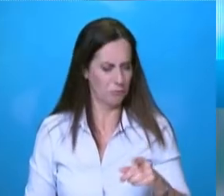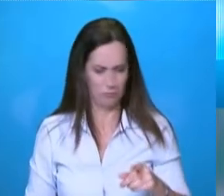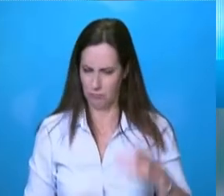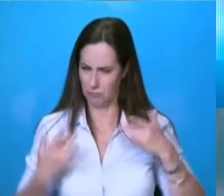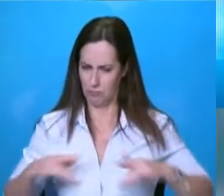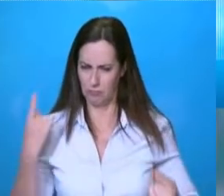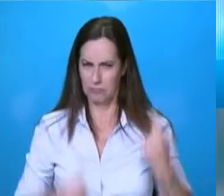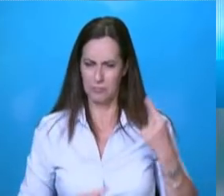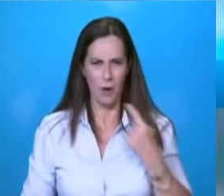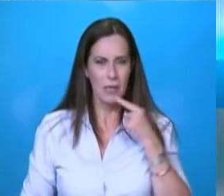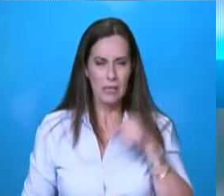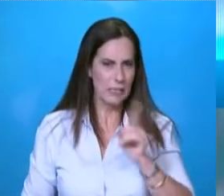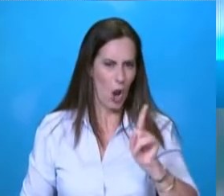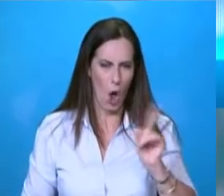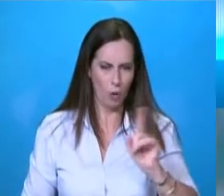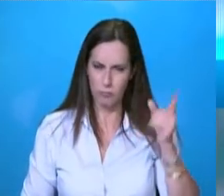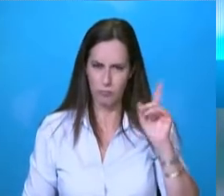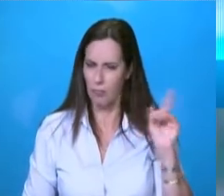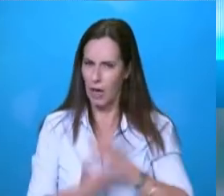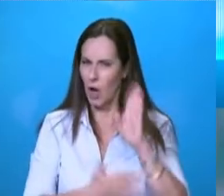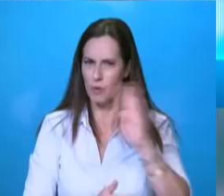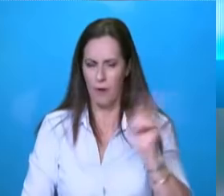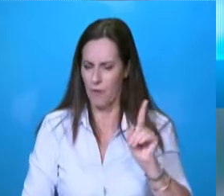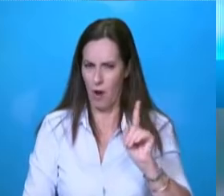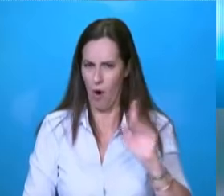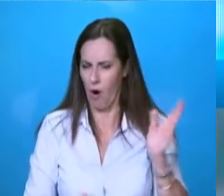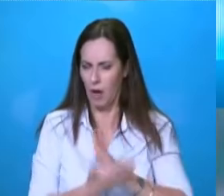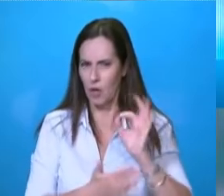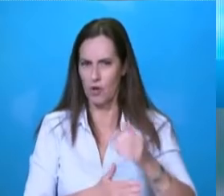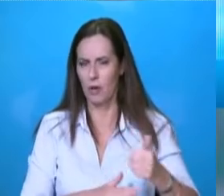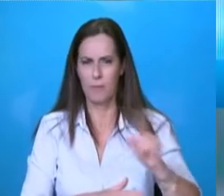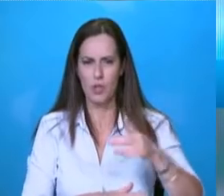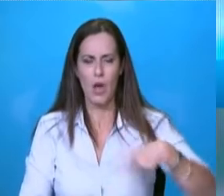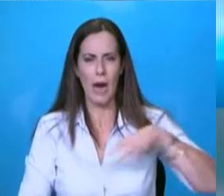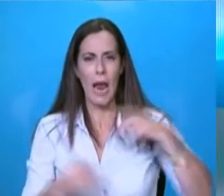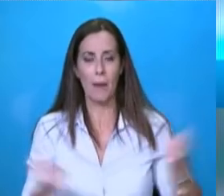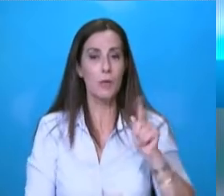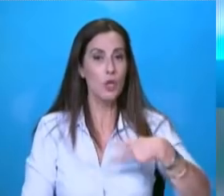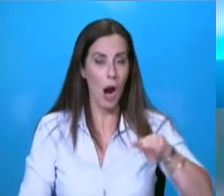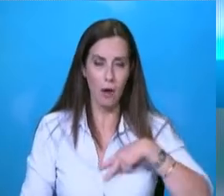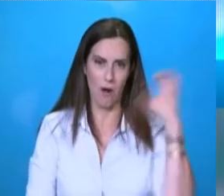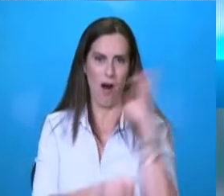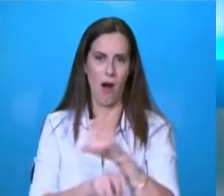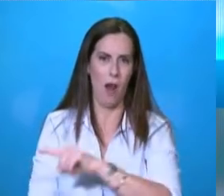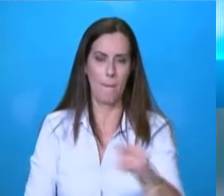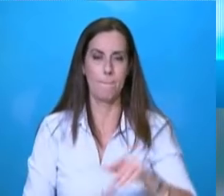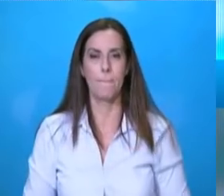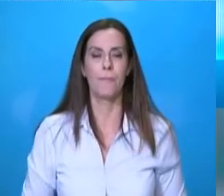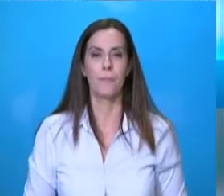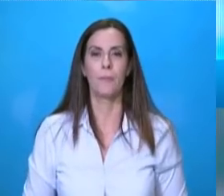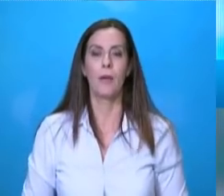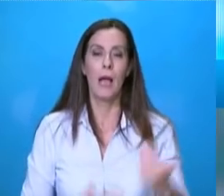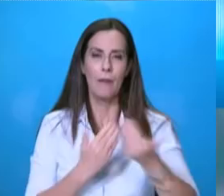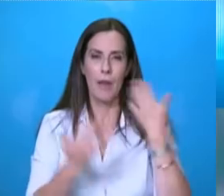הדברים ואומרים, זה לא היה לא על דעת ראש הממשלה ולא על דעת בכירי הקמפיין, האחראים ננזפו. לפני